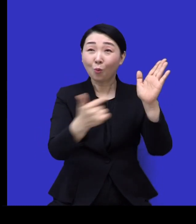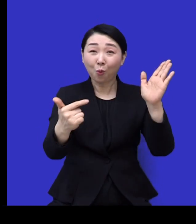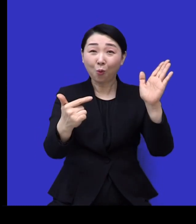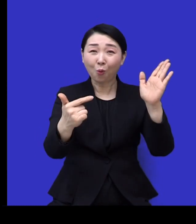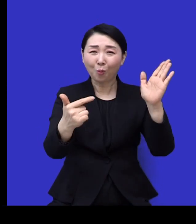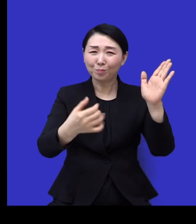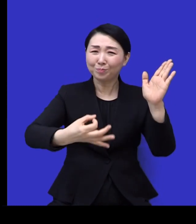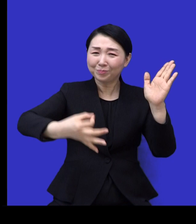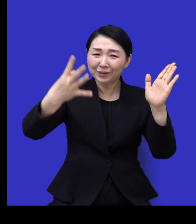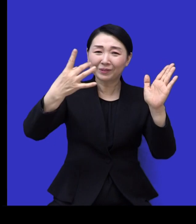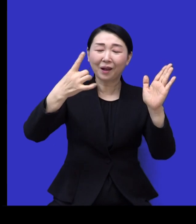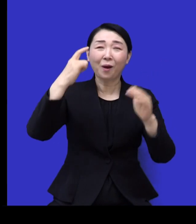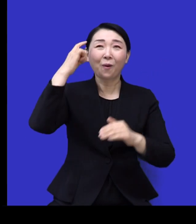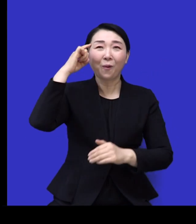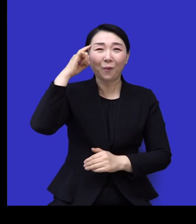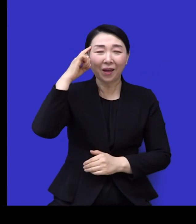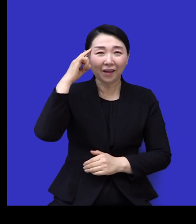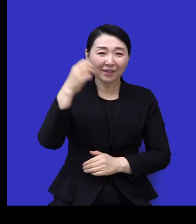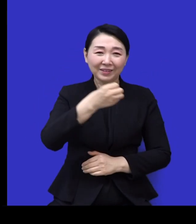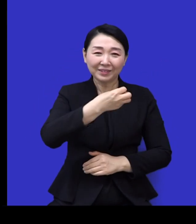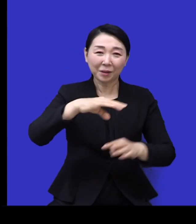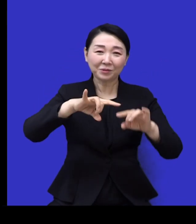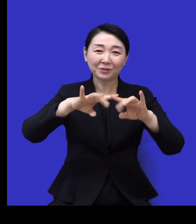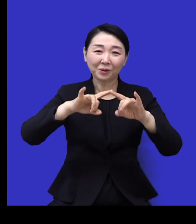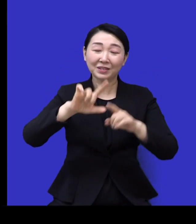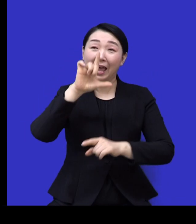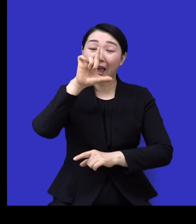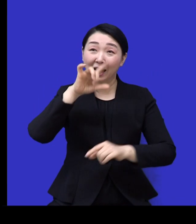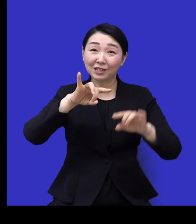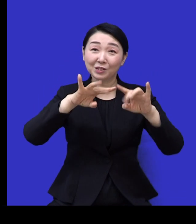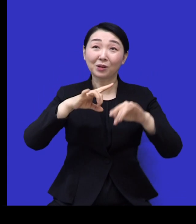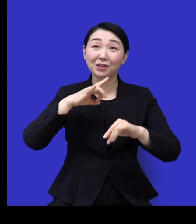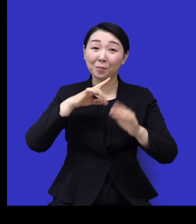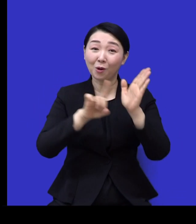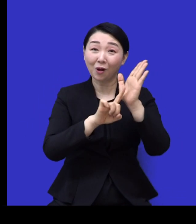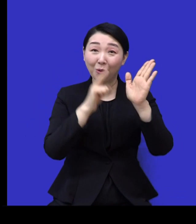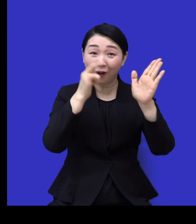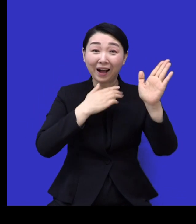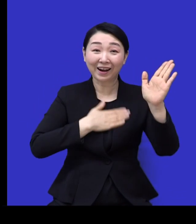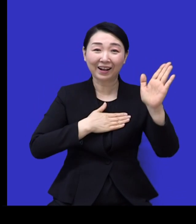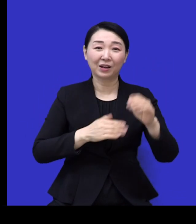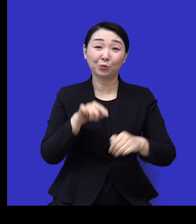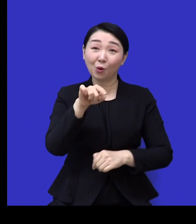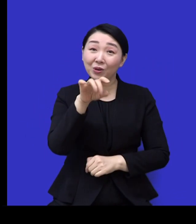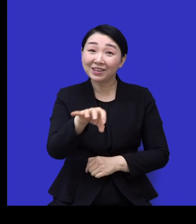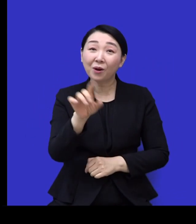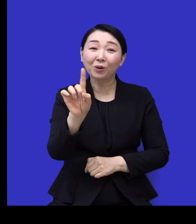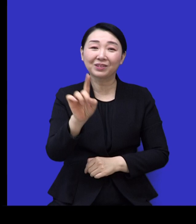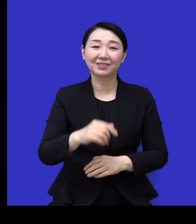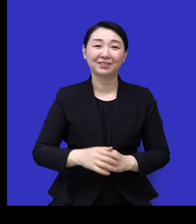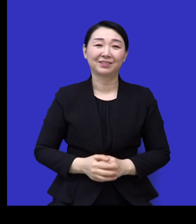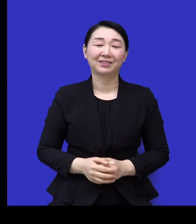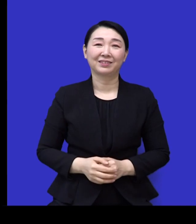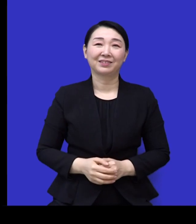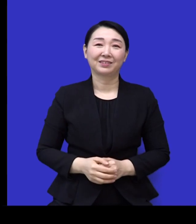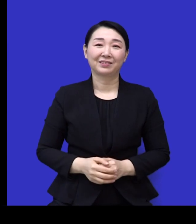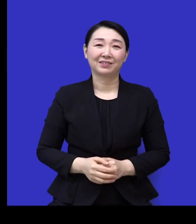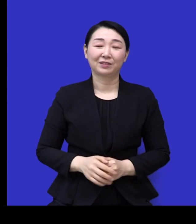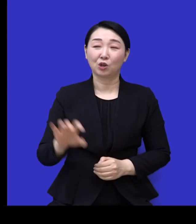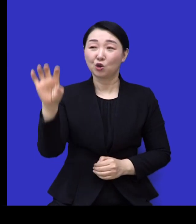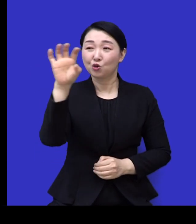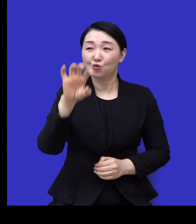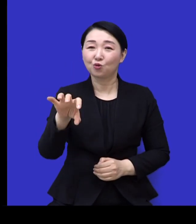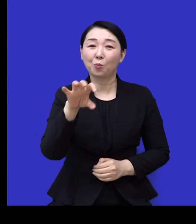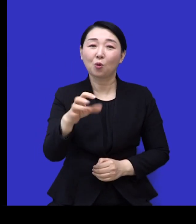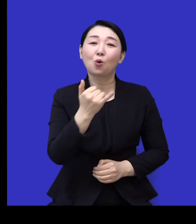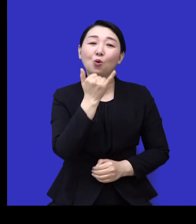그러니까요. 보통 S전자, L전자 이런 데들만 광고하는 네, 데로 알고 맞습니다. 있는데 자 여긴 또 어딘가요? 그 네 번째 지역이었던 유럽의